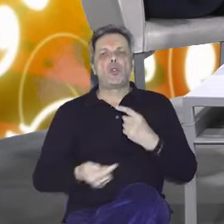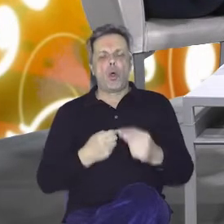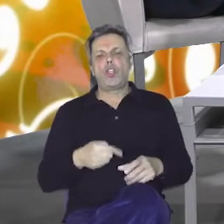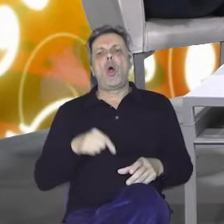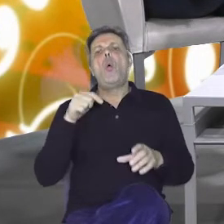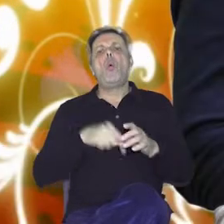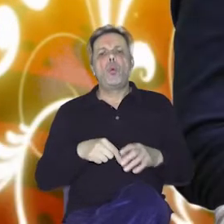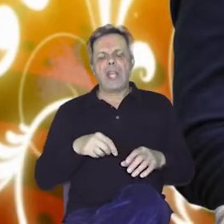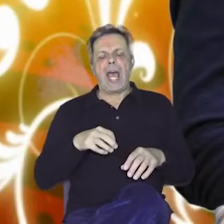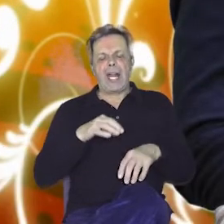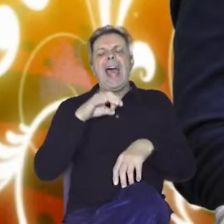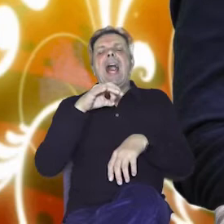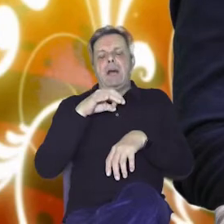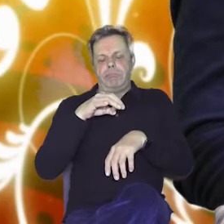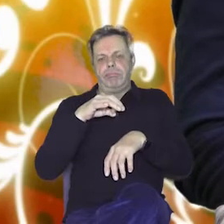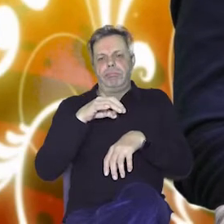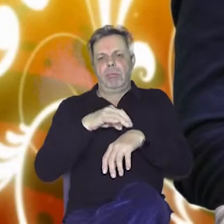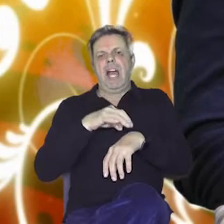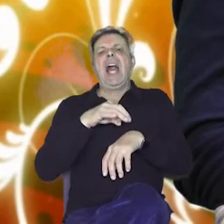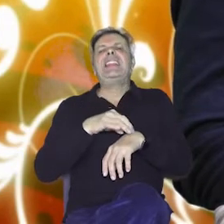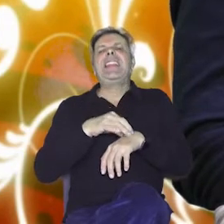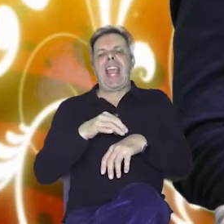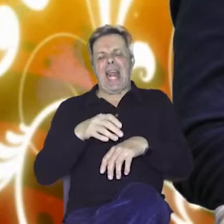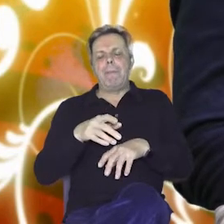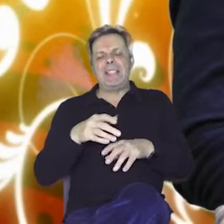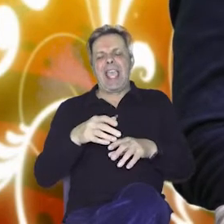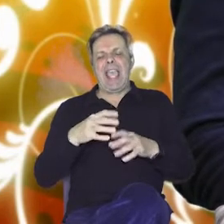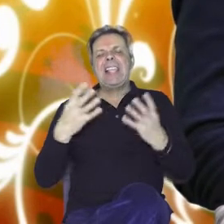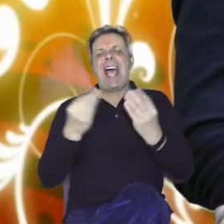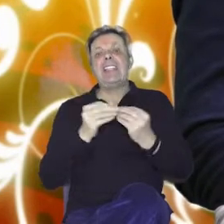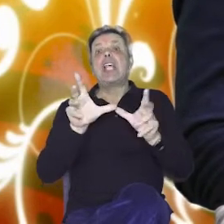terapijske zajednice u tom dvorcu